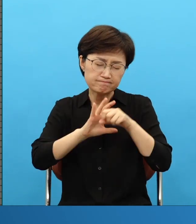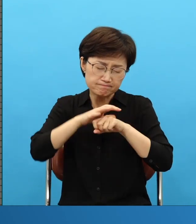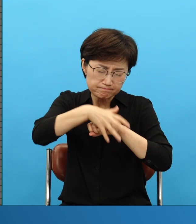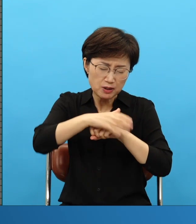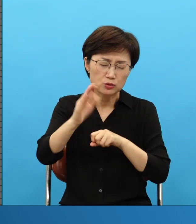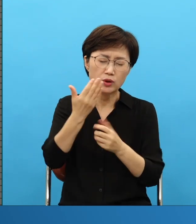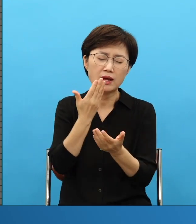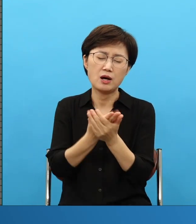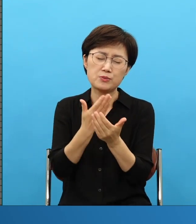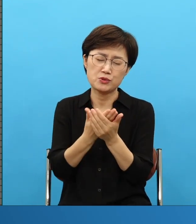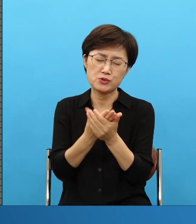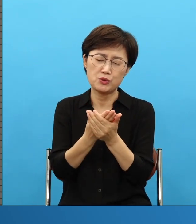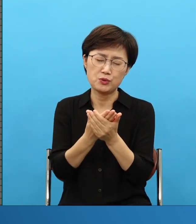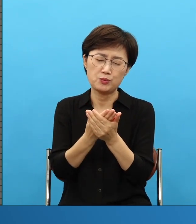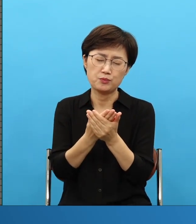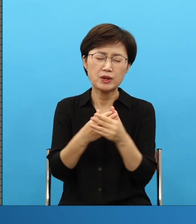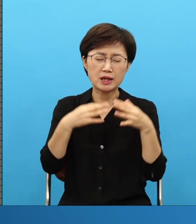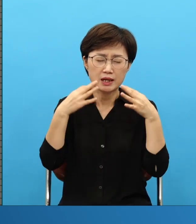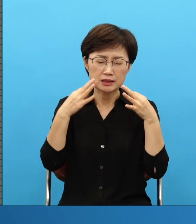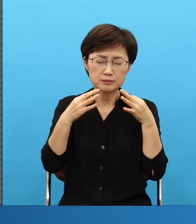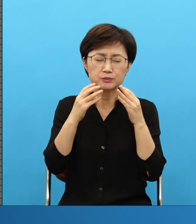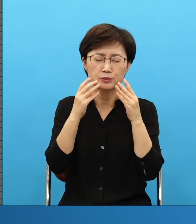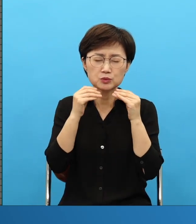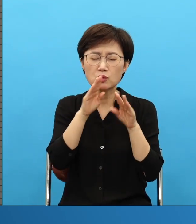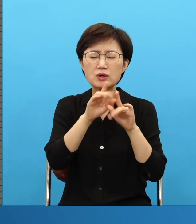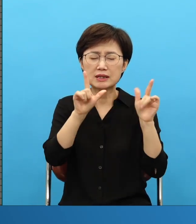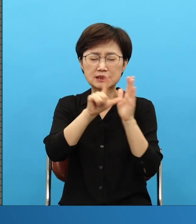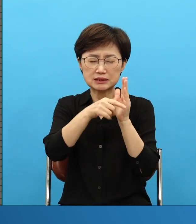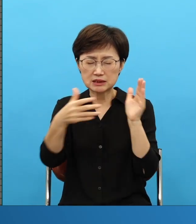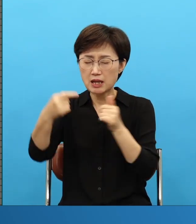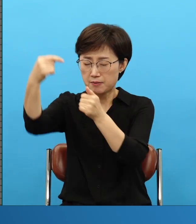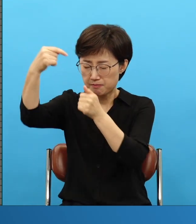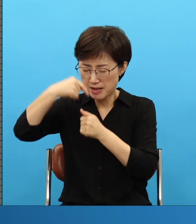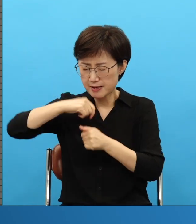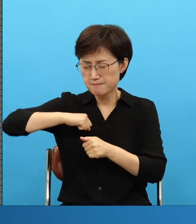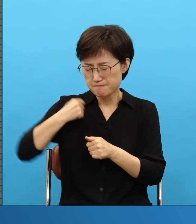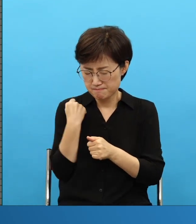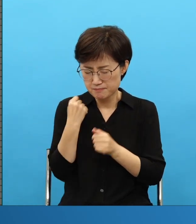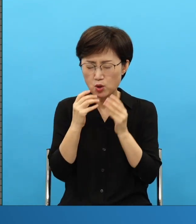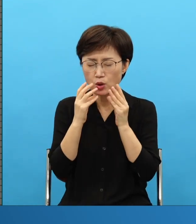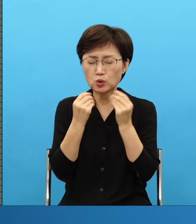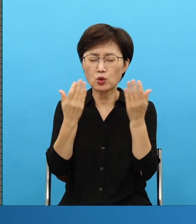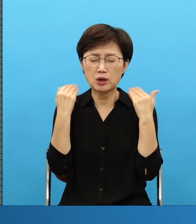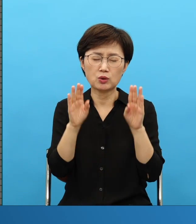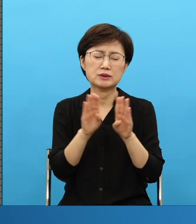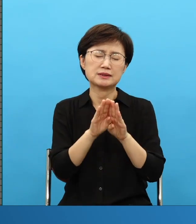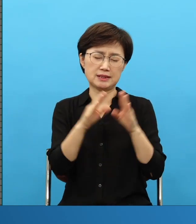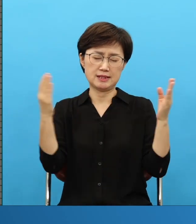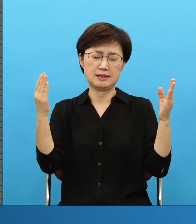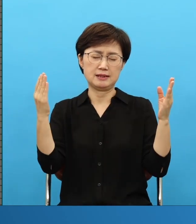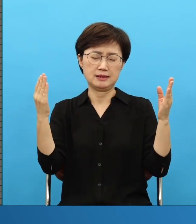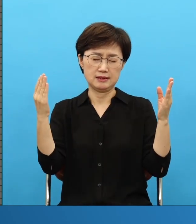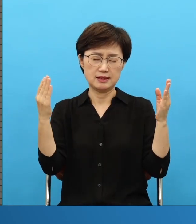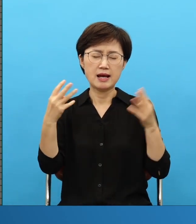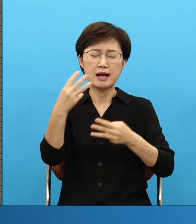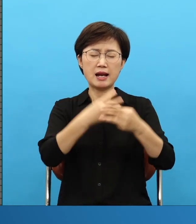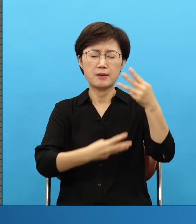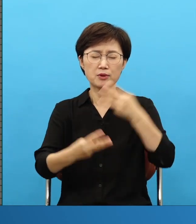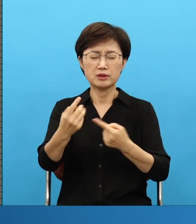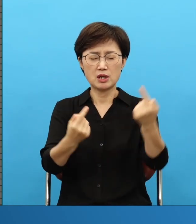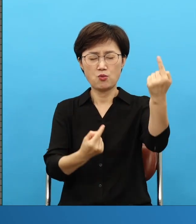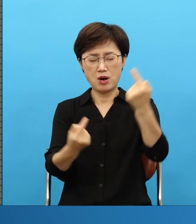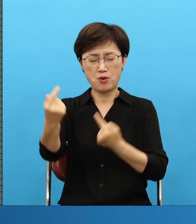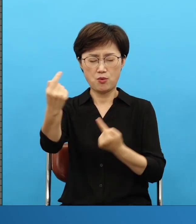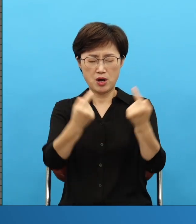evangelization. 금토일 시대를 열라는 말씀 잡고 토요학교를 시작하게 하신 하나님, 많은 렘넌트들이 성전에 와서 치유되어지고